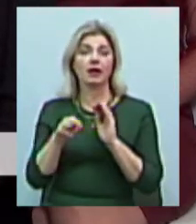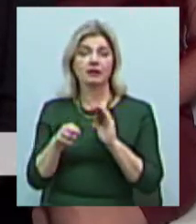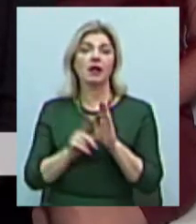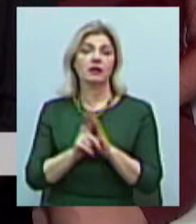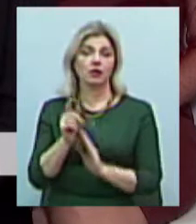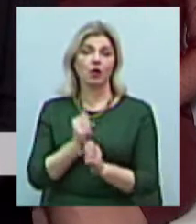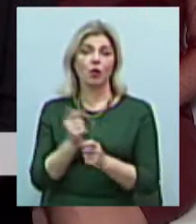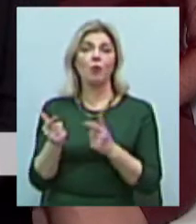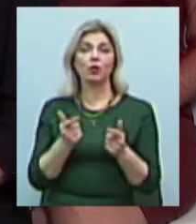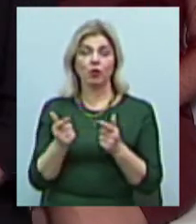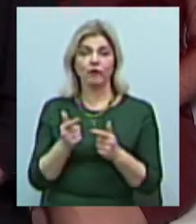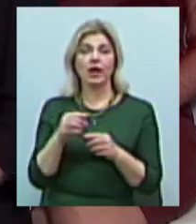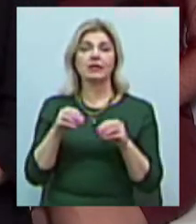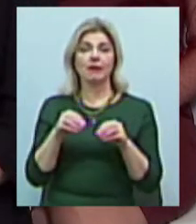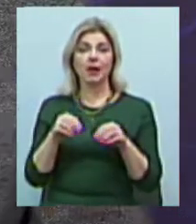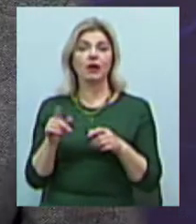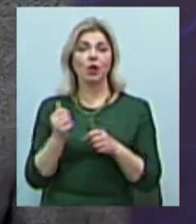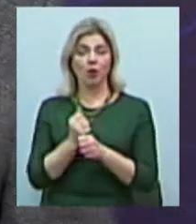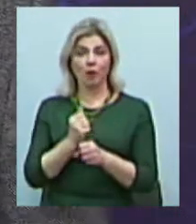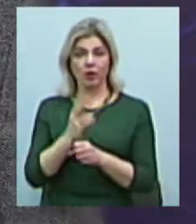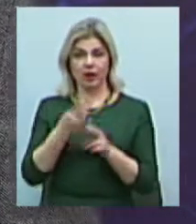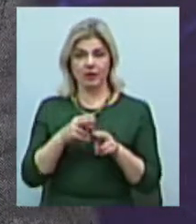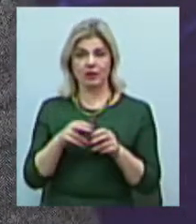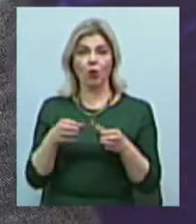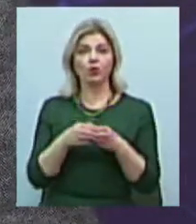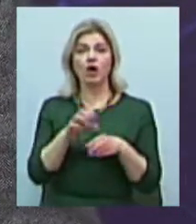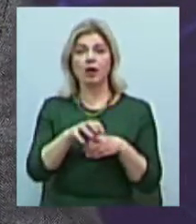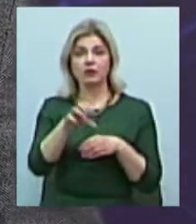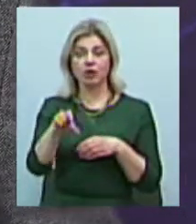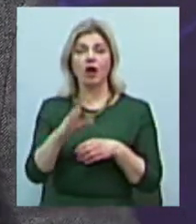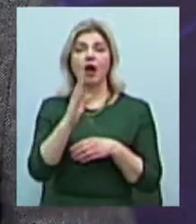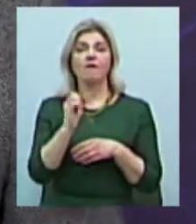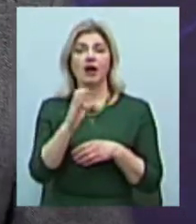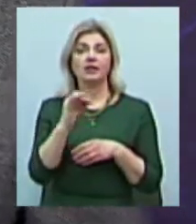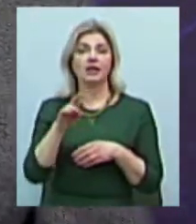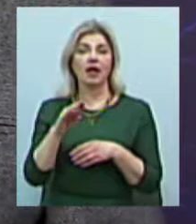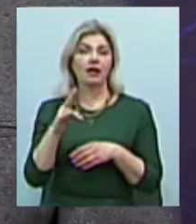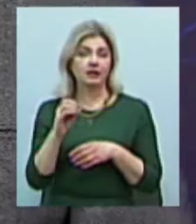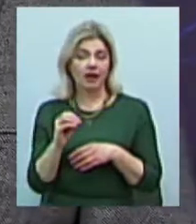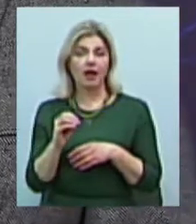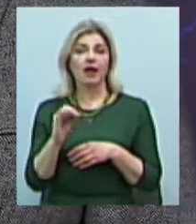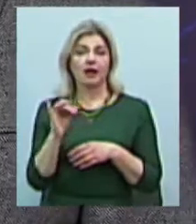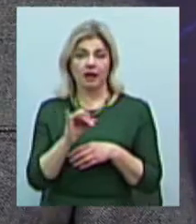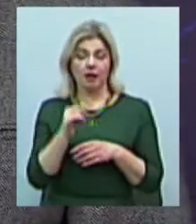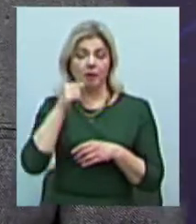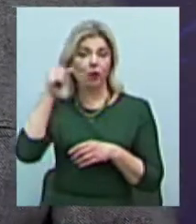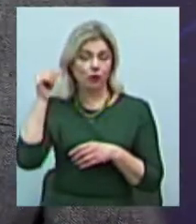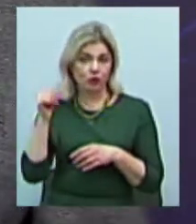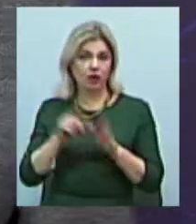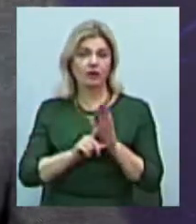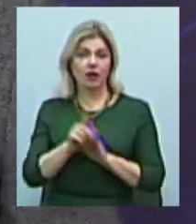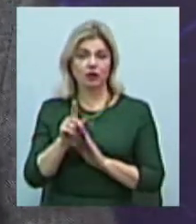роботи підготовчі, а саме земельні роботи на цих ділянках в межах Васильяцького, Водіна, Лоріна. Також в минулому році ми